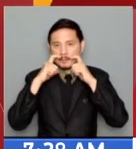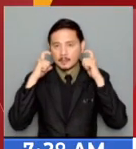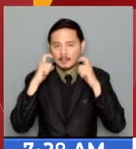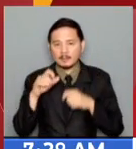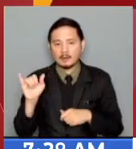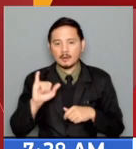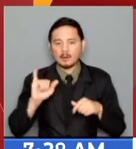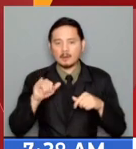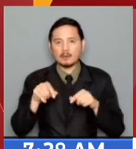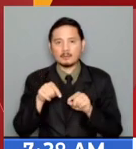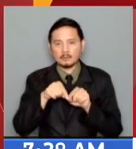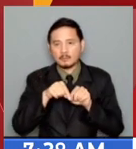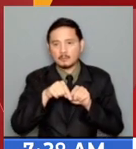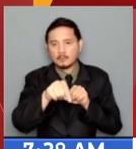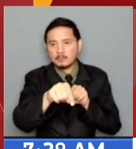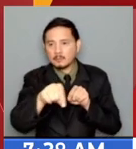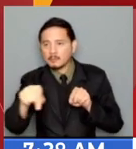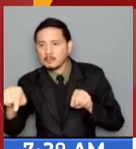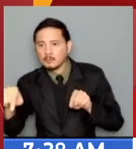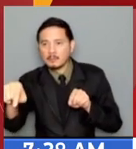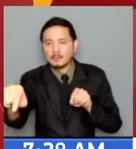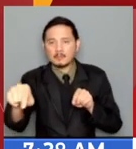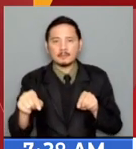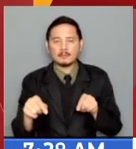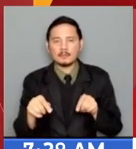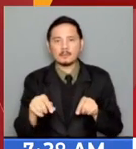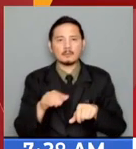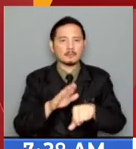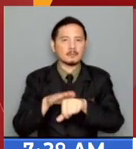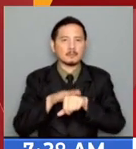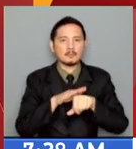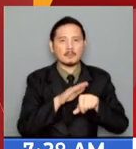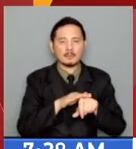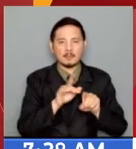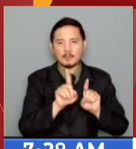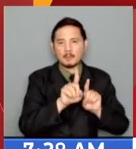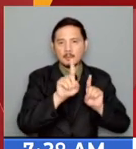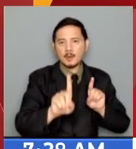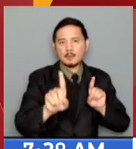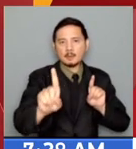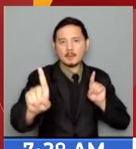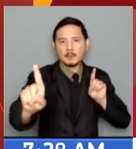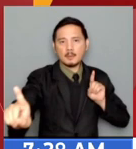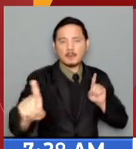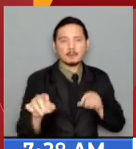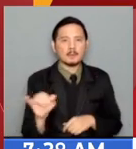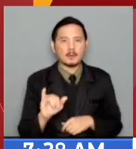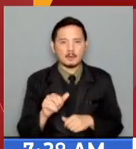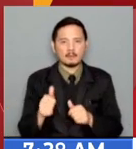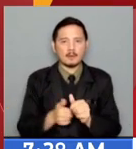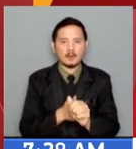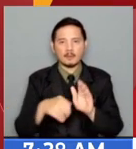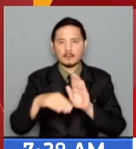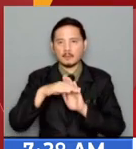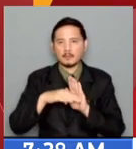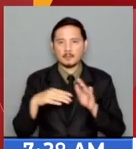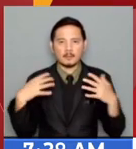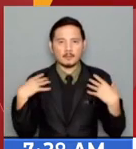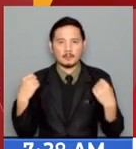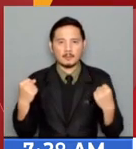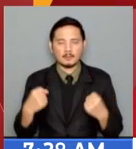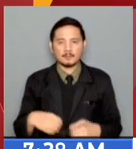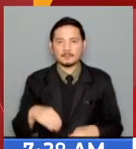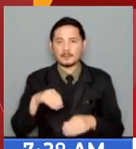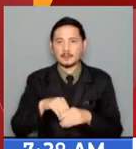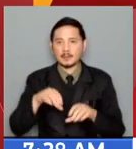na nagpapaalala ng social distancing at pagsunod sa iba pang health protocols. Sa loob naman ng mga classroom, 1 seat apart ang